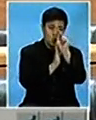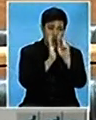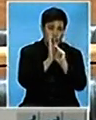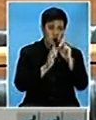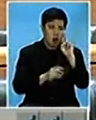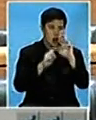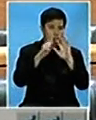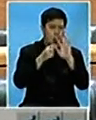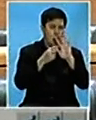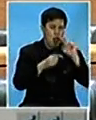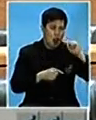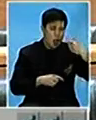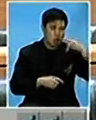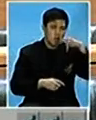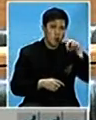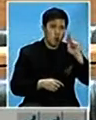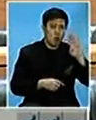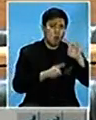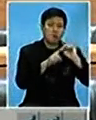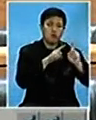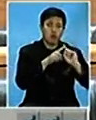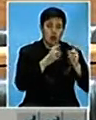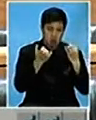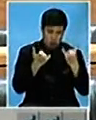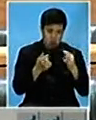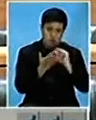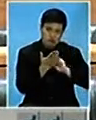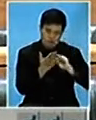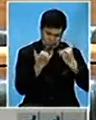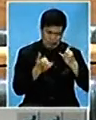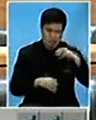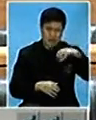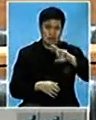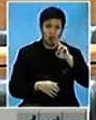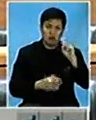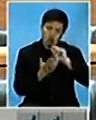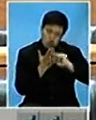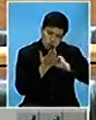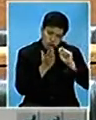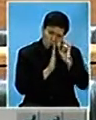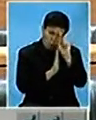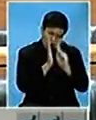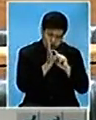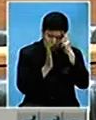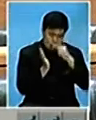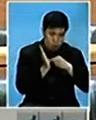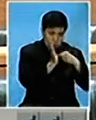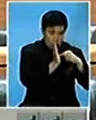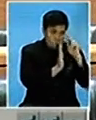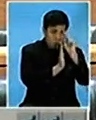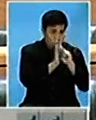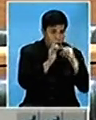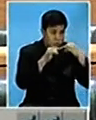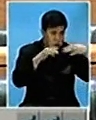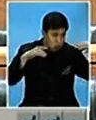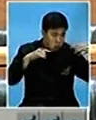างพระราชบัญญัติฉบับต่างๆเอาล่ะสภาแห่งนี้ร่างกฎหมายขึ้นมาขัดหรือไม่ขัดรัฐธรรมนูญศาลรัฐธรรมนูญมีอำนาจในการวินิจ